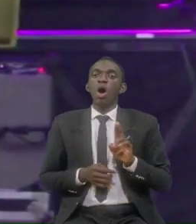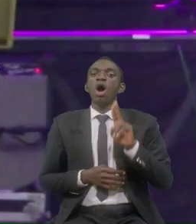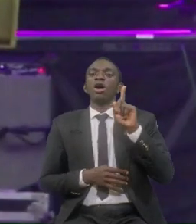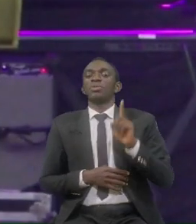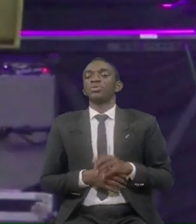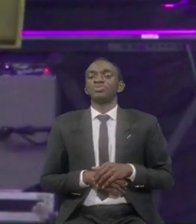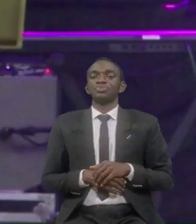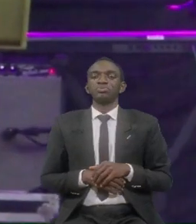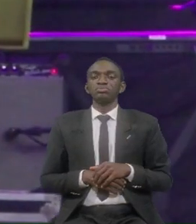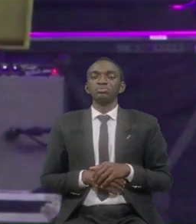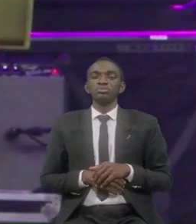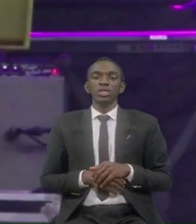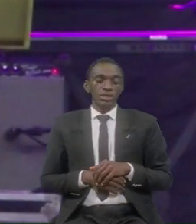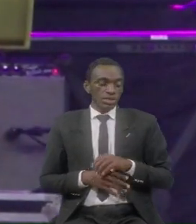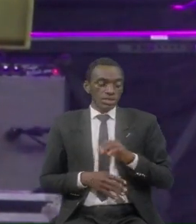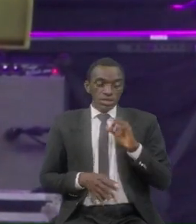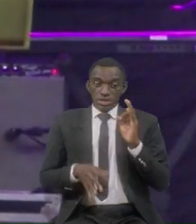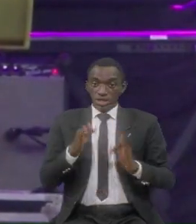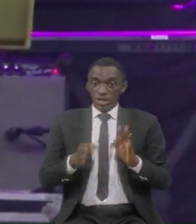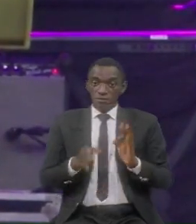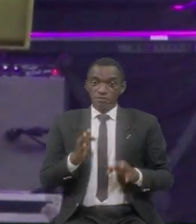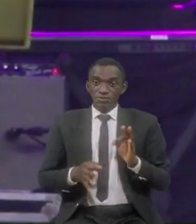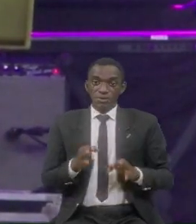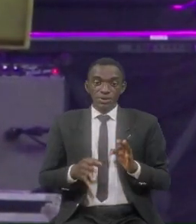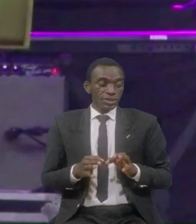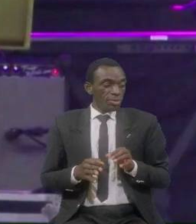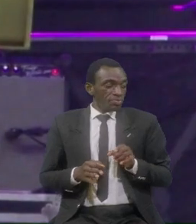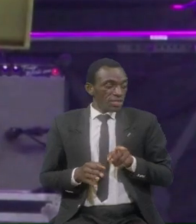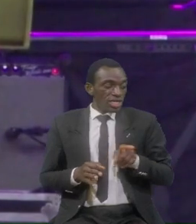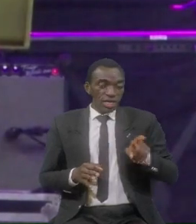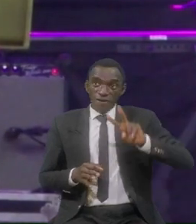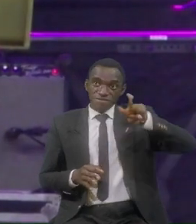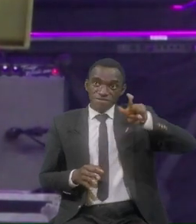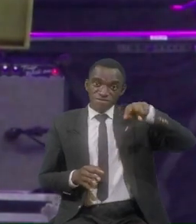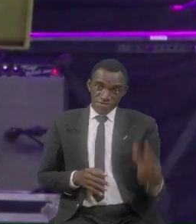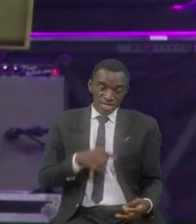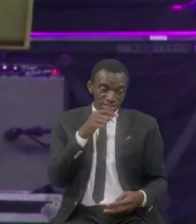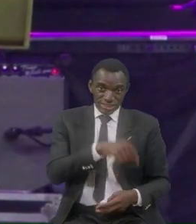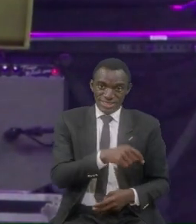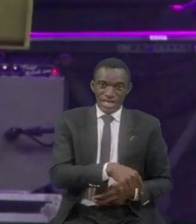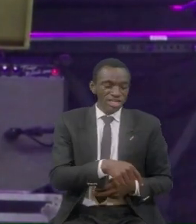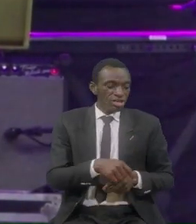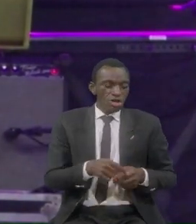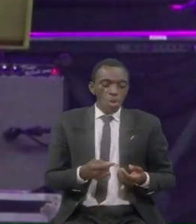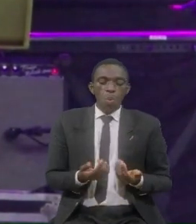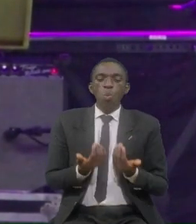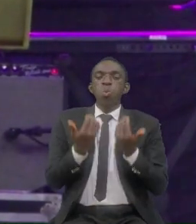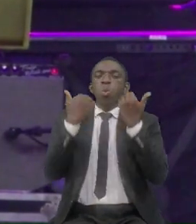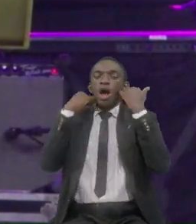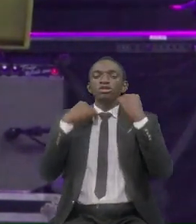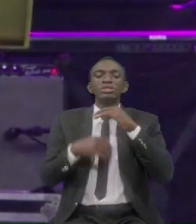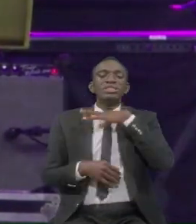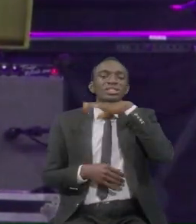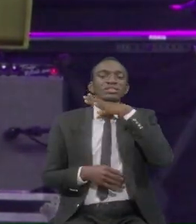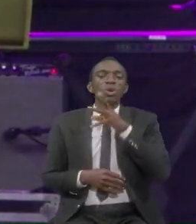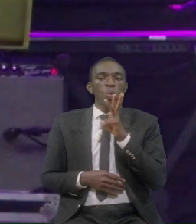nga nahulugan. If he had swallowed poisonous water, kung iyang nainom ang usa ka tubig nga maka, and you pull him out, makahilog imo